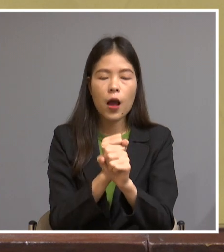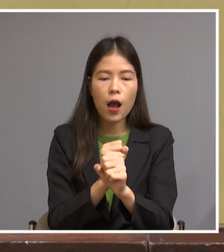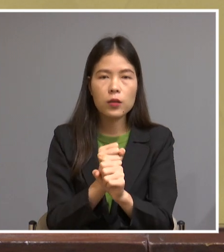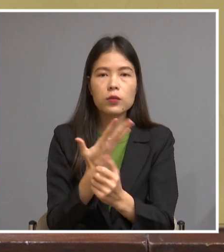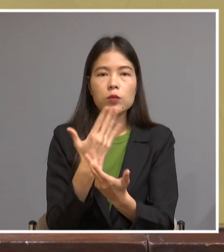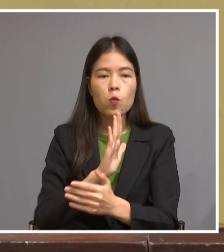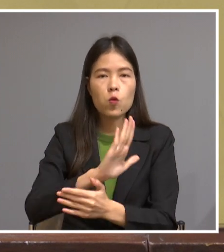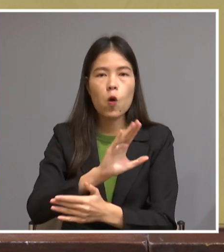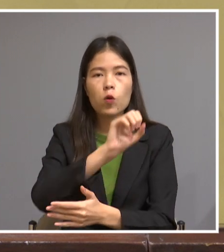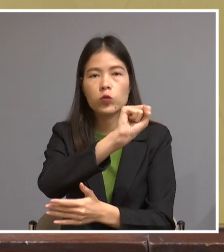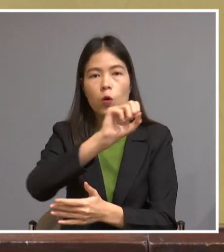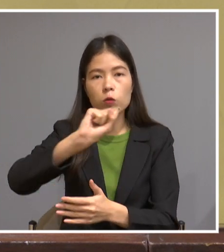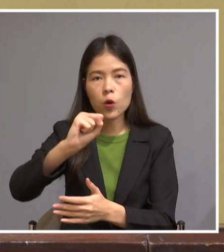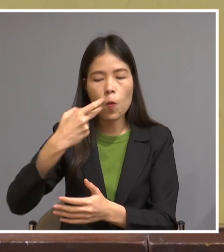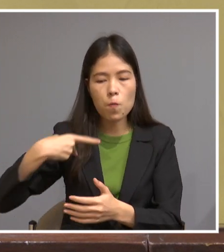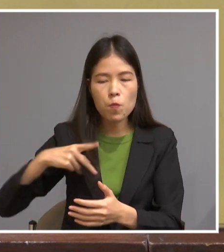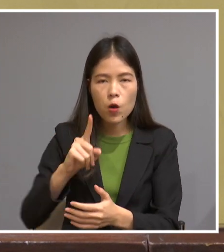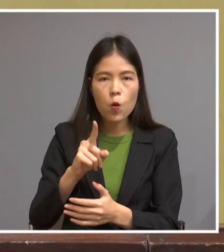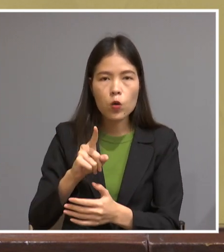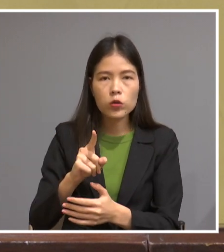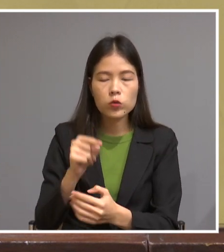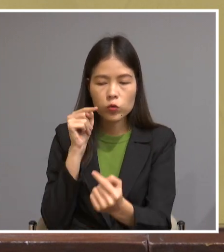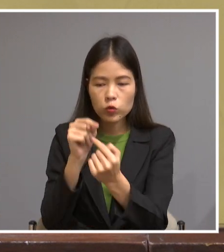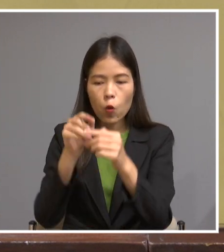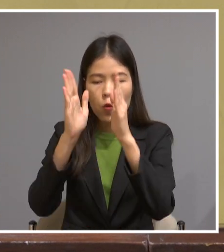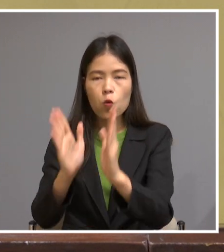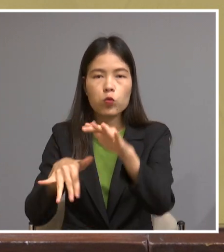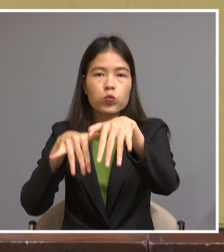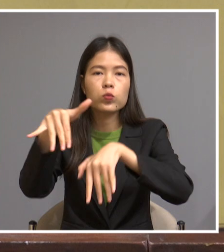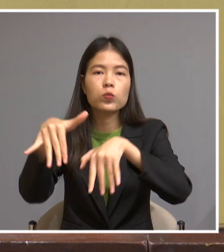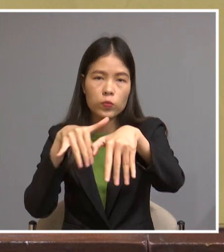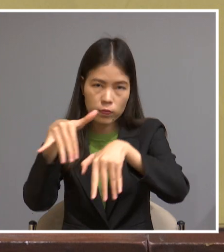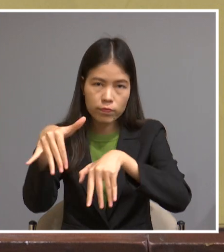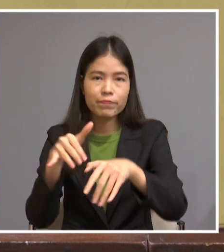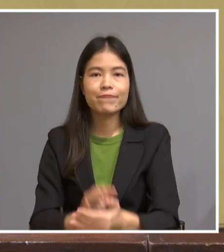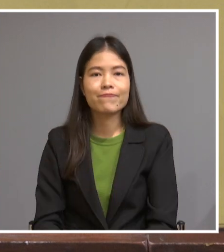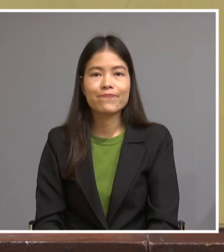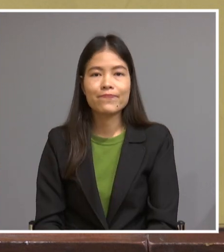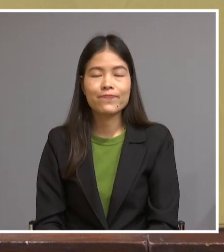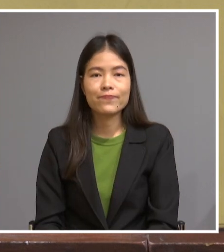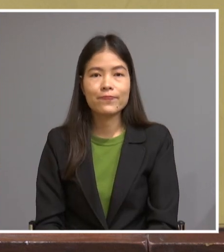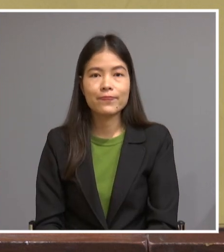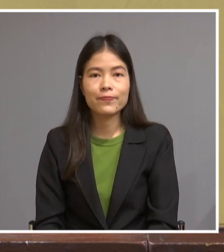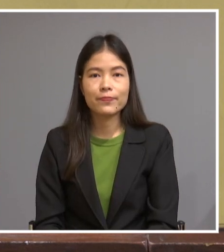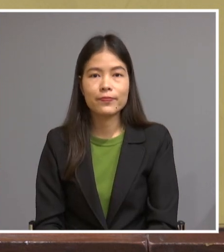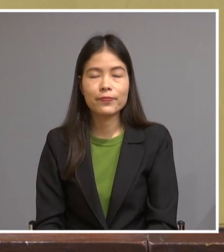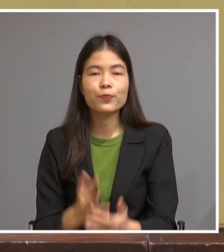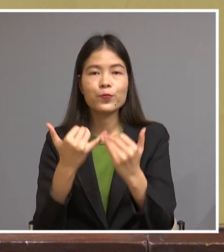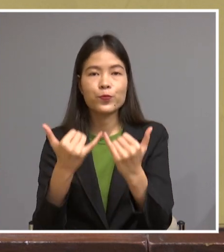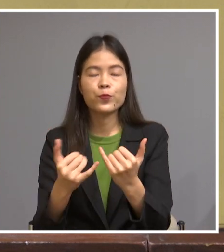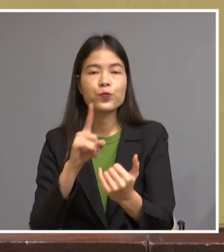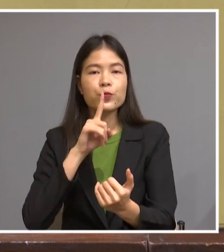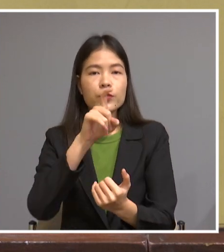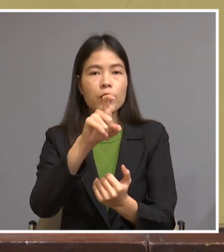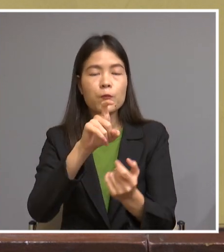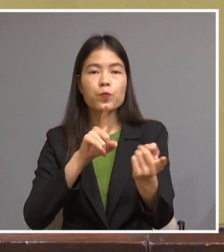แรง bankeranzadangeเอืประโยชน boxesี่น้ปชชนกนานในอย่างไรก็ถือว่เป็การจบการถามตอบกระ